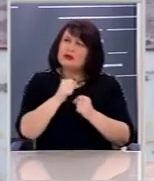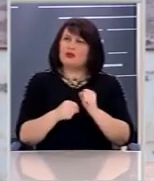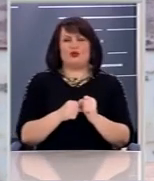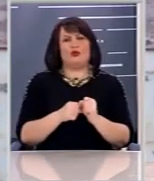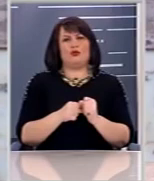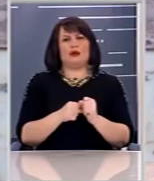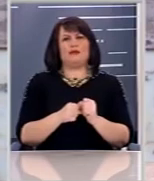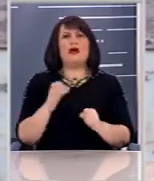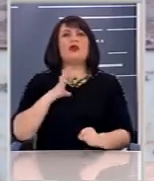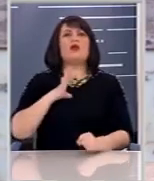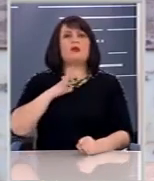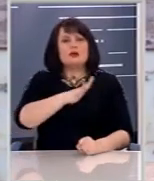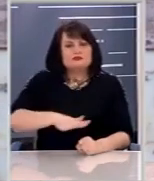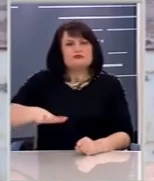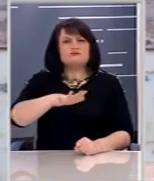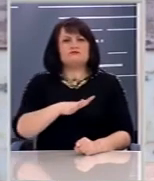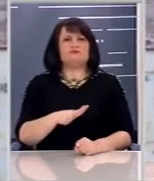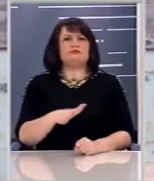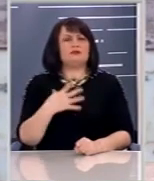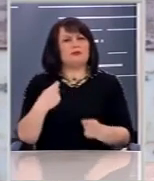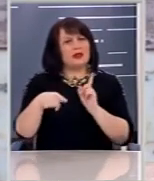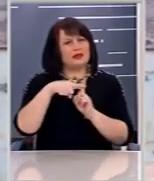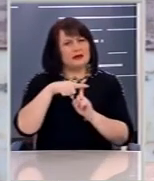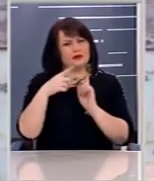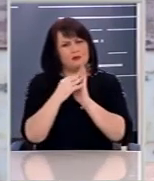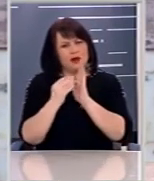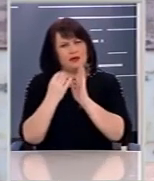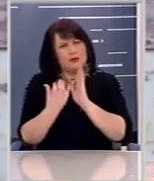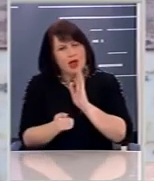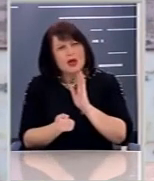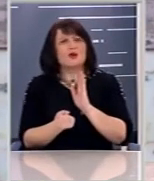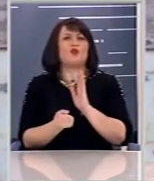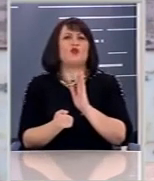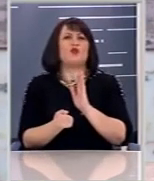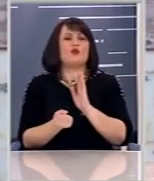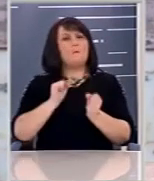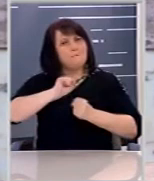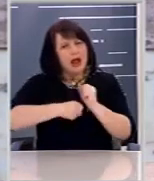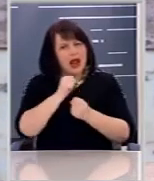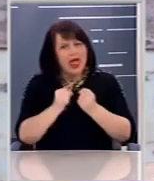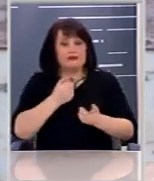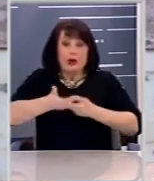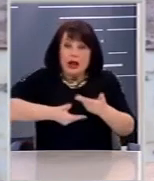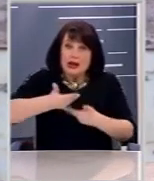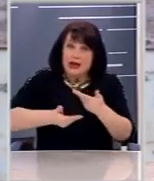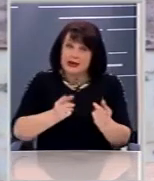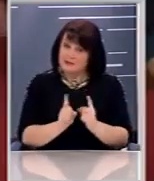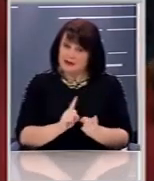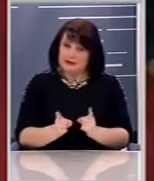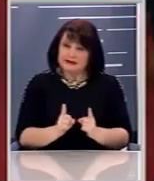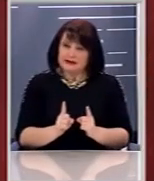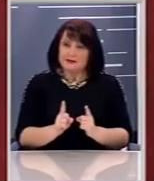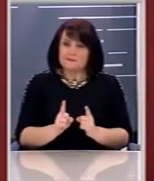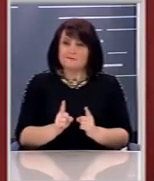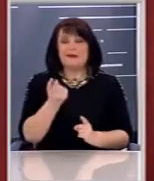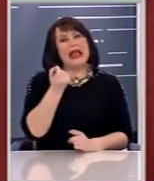οι λαοί έχουν και θετικά παραδείγματα αντίστασης, αλληλεγγύης, μπορεί να είναι